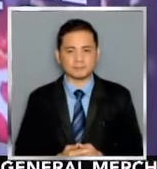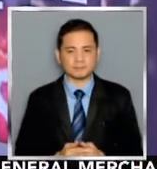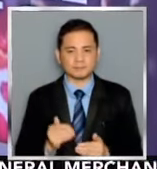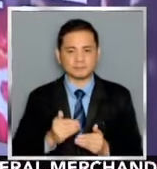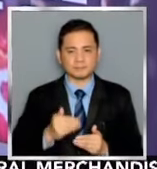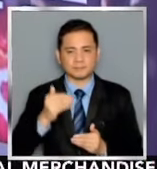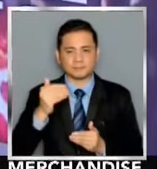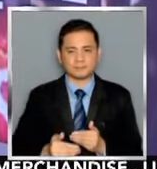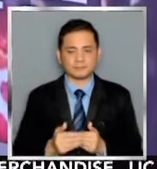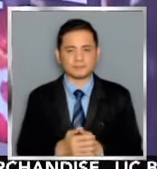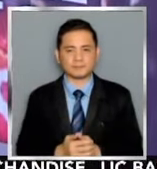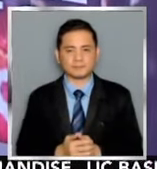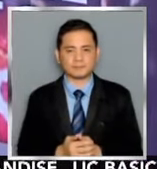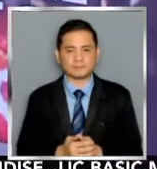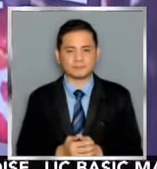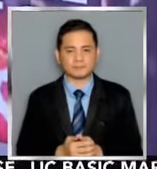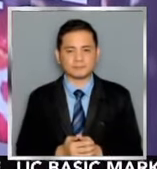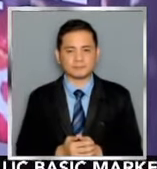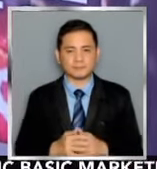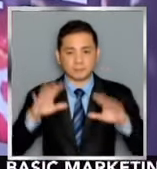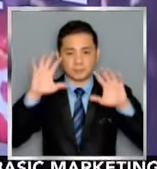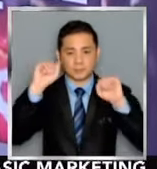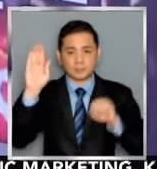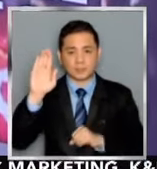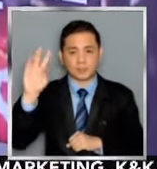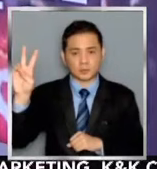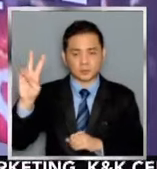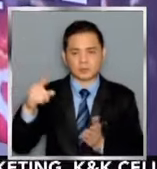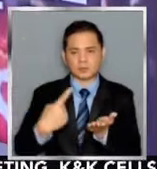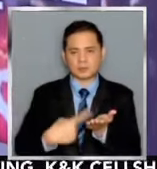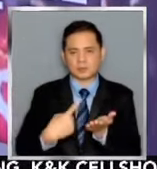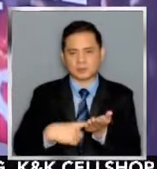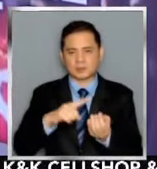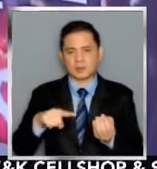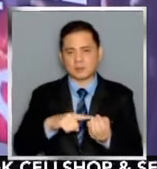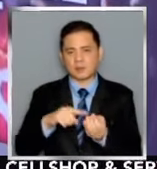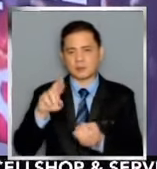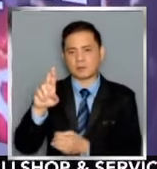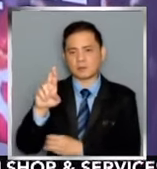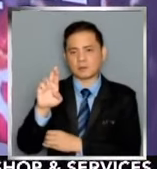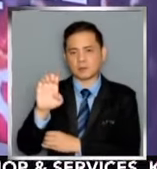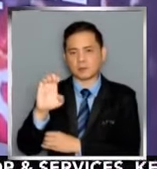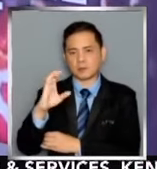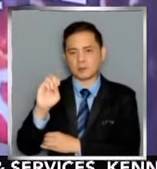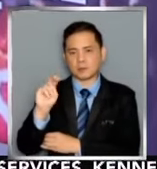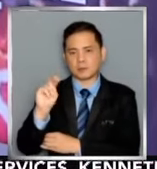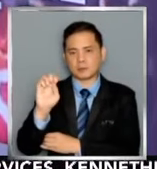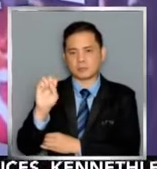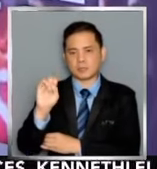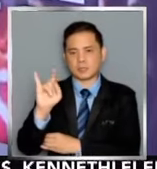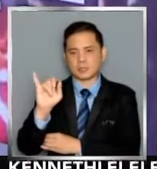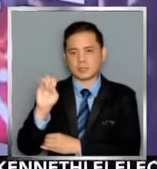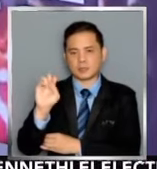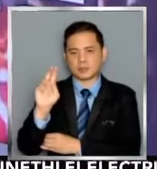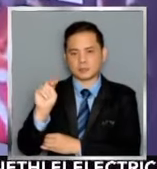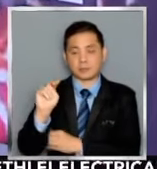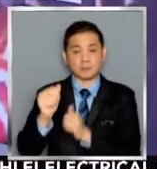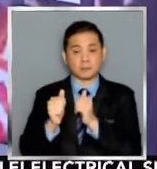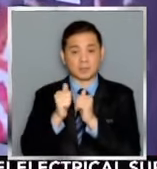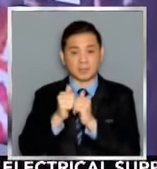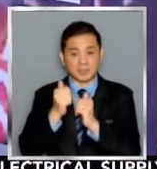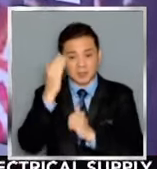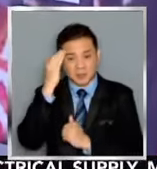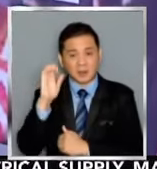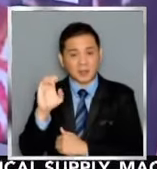Reconciliation. Yan po mensahe ni Pangulong Bongbong Marcos sa pag-unita ngayong araw ng ika-37th anibersaryo ng EDSA People Power